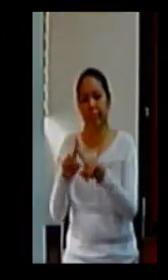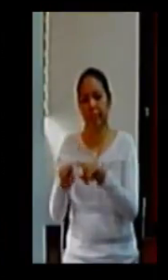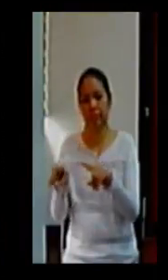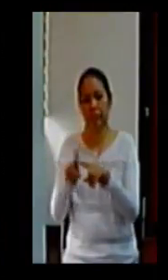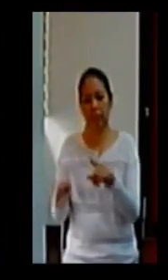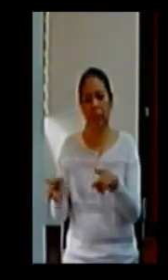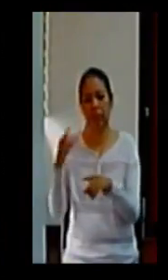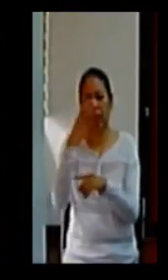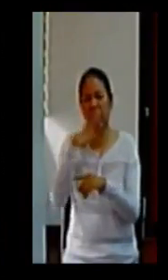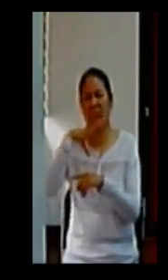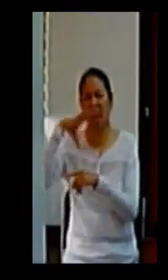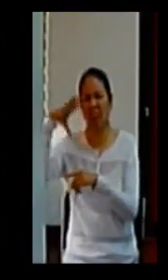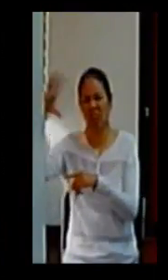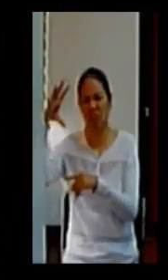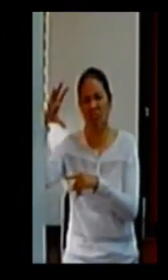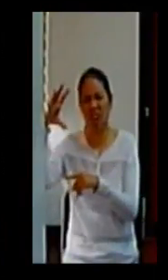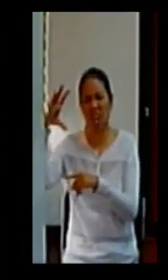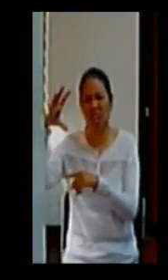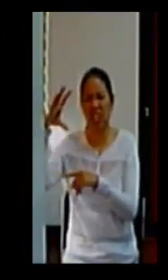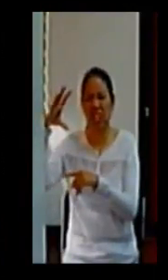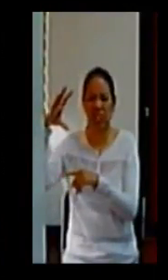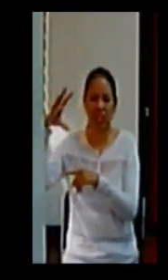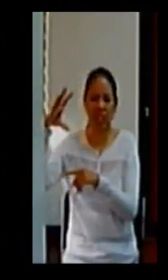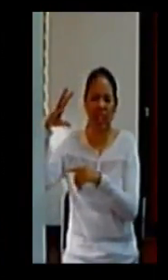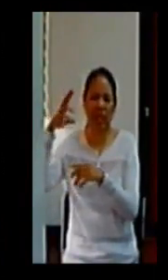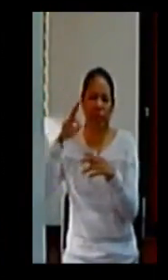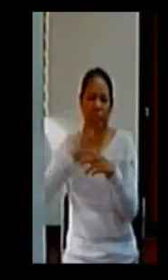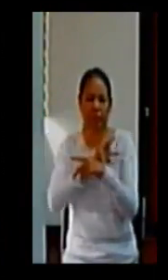ang araw kasi masakit na sa aming balat.